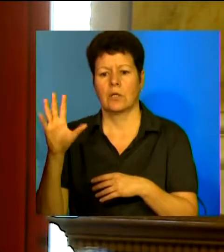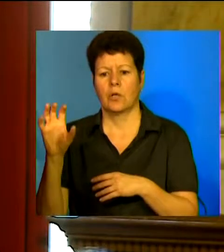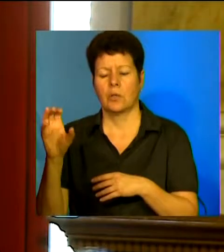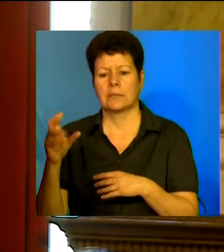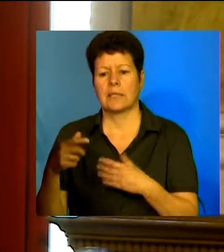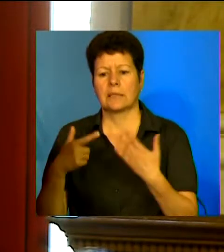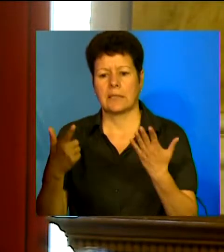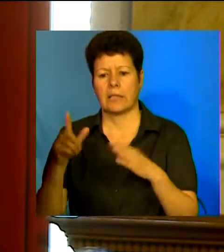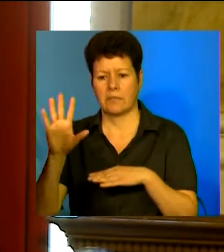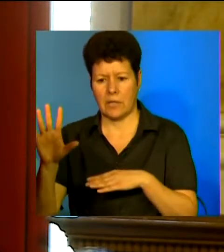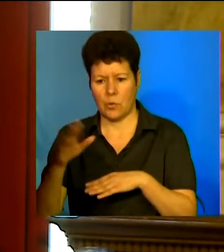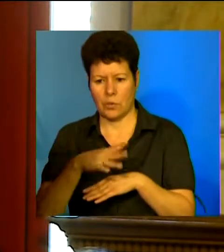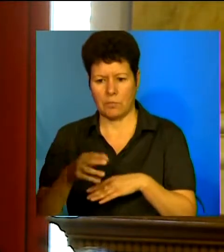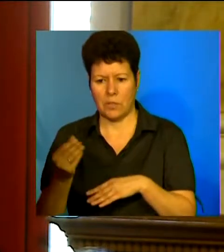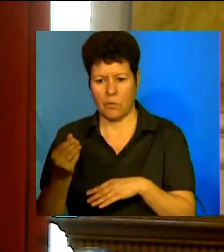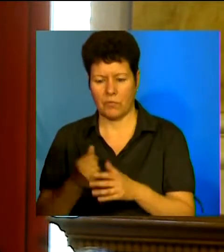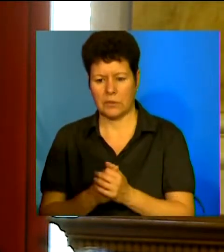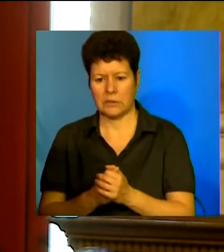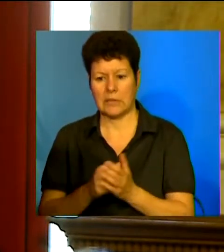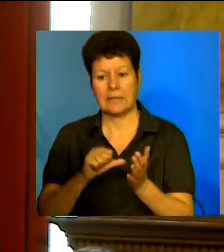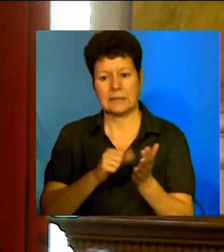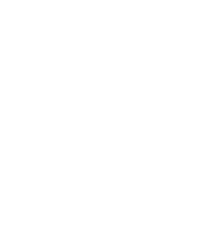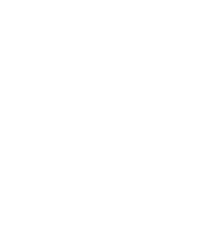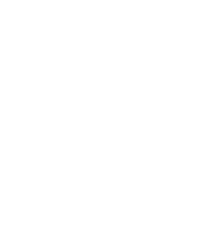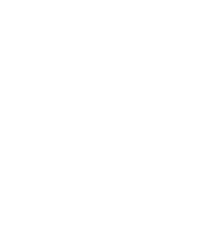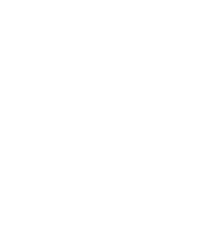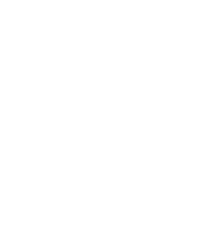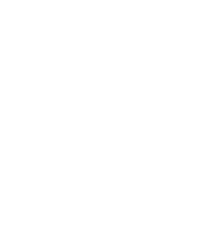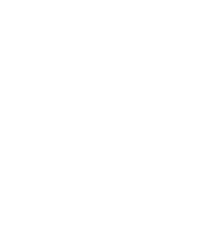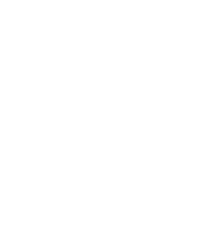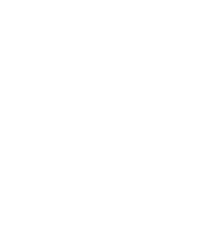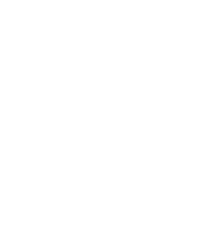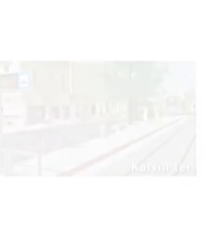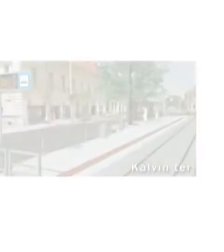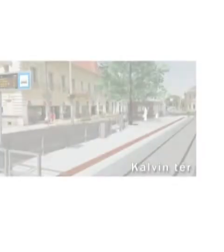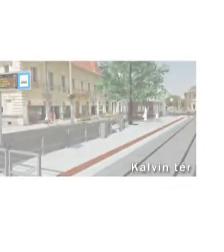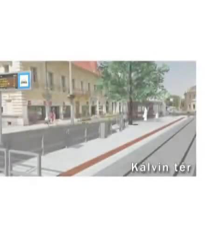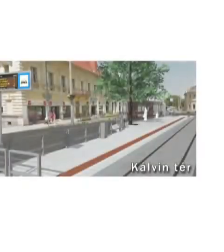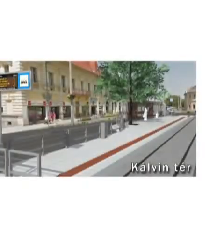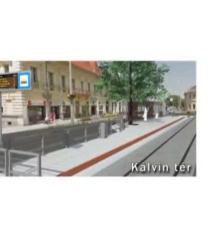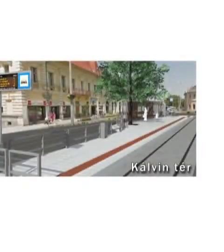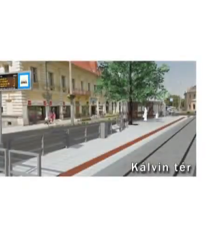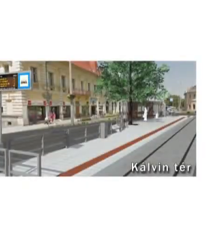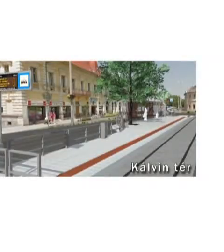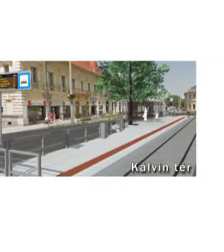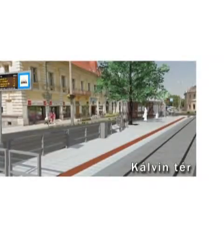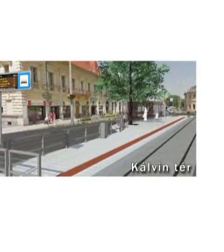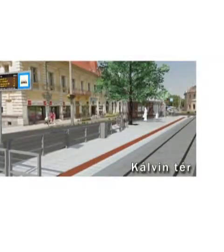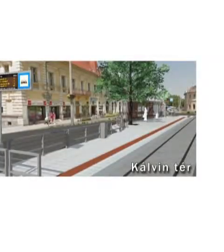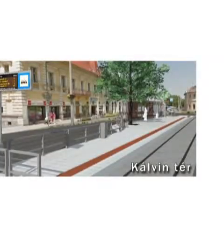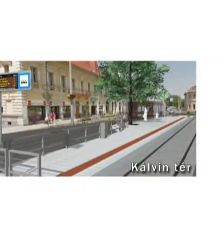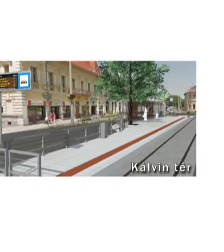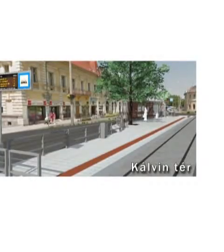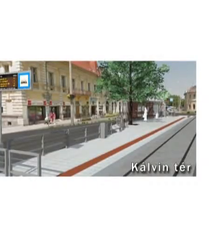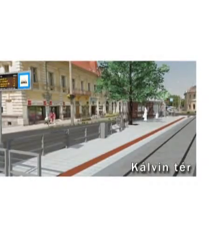Zrt-én nyerte meg. Az erről szóró szerződés már életbe is lépett, a beruházás várhatóan 2019 első fél évére készül el.